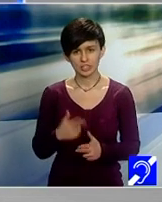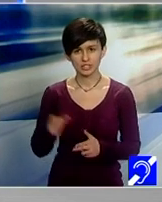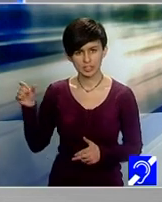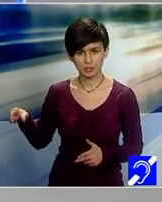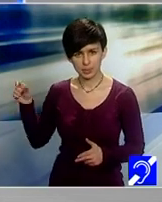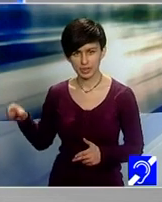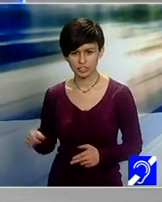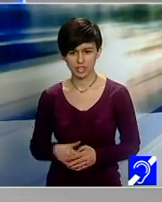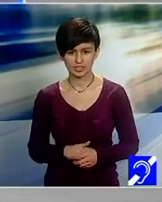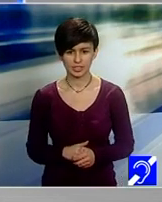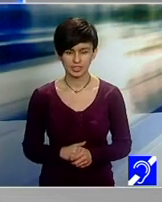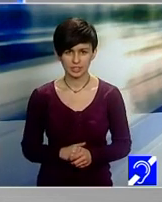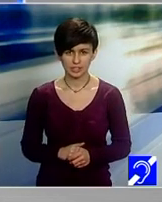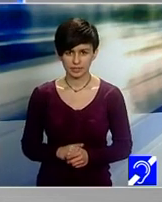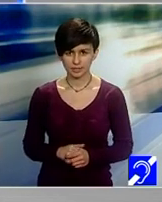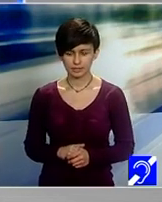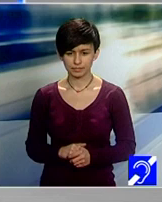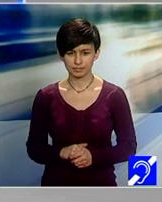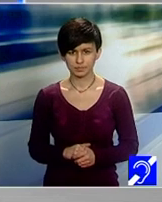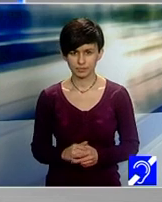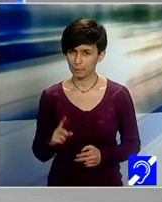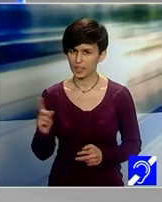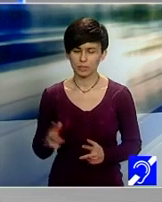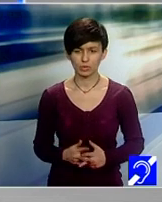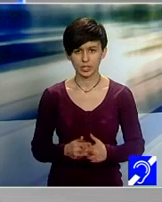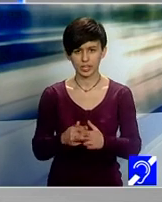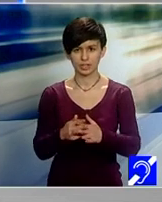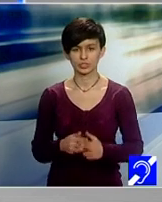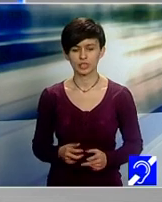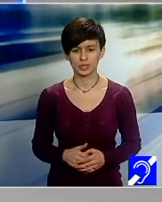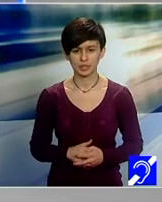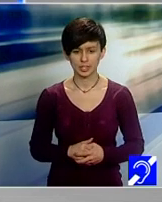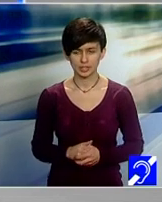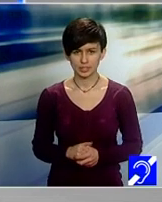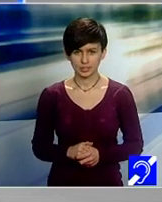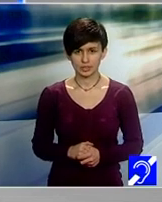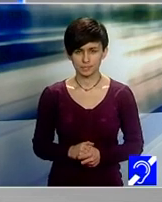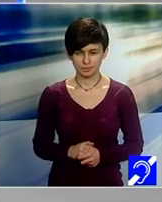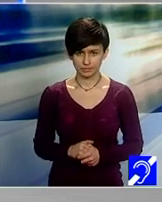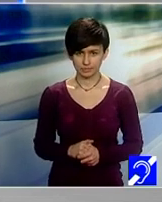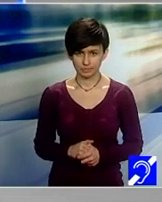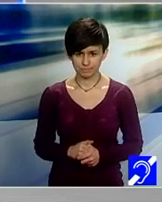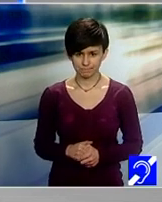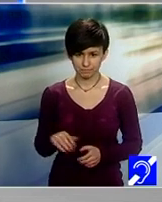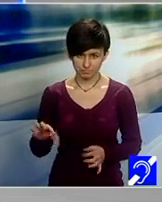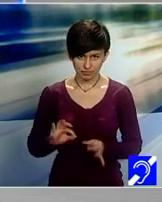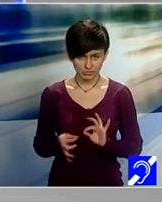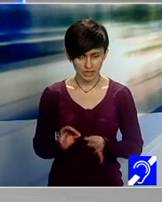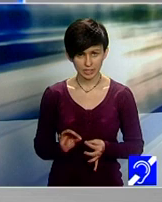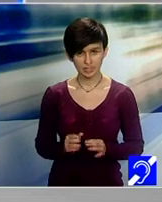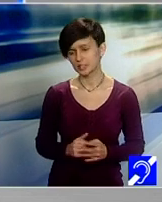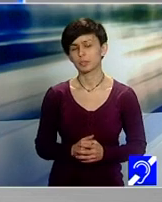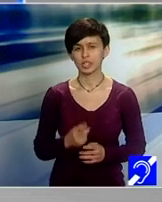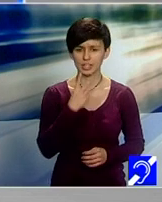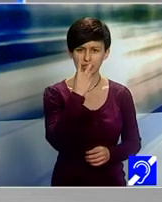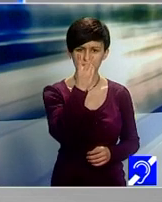toți ne interesează, dar nu avem solidaritatea asta și suntem foarte cinici. Asta înseamnă în principiu faptul că îi vedem